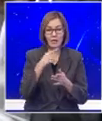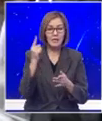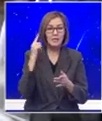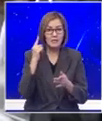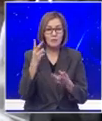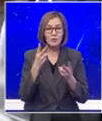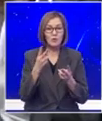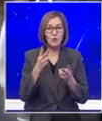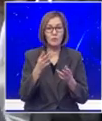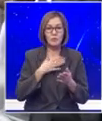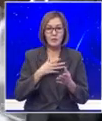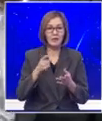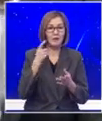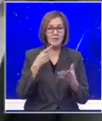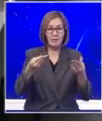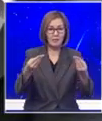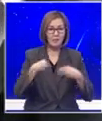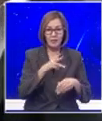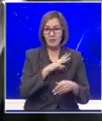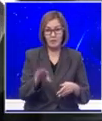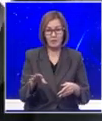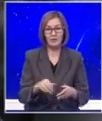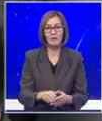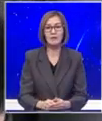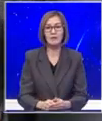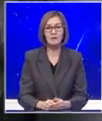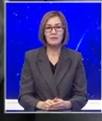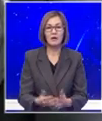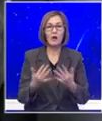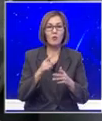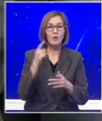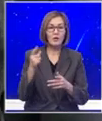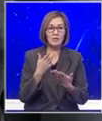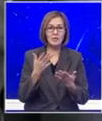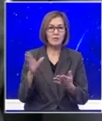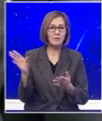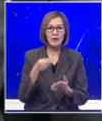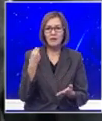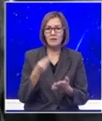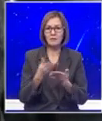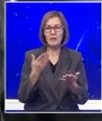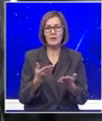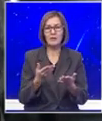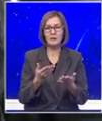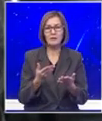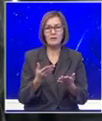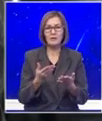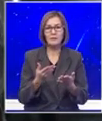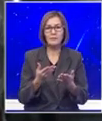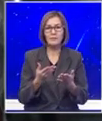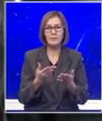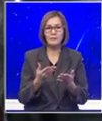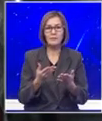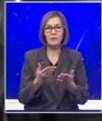орошениенің развитиесі көбірек болатын еді де. Ол капельный орошение өте қымбат болып тұр, ауыл шаруашылығына, кіші қожалықтарға өте қымбат. 12-21